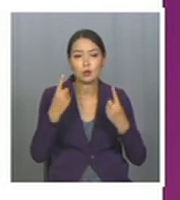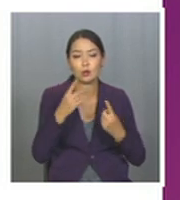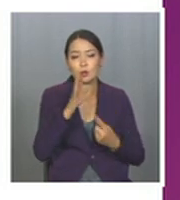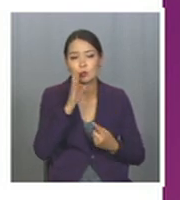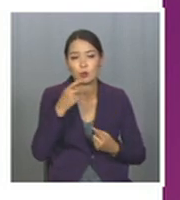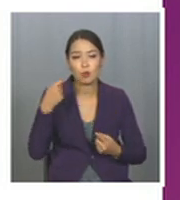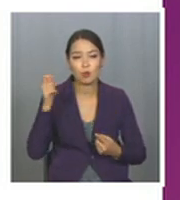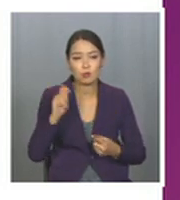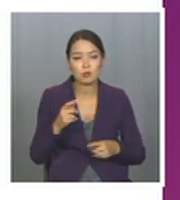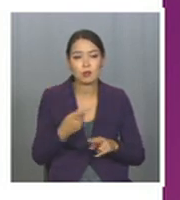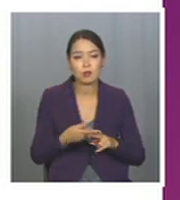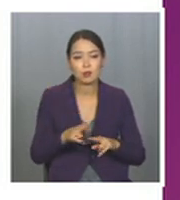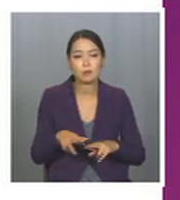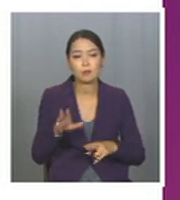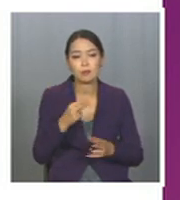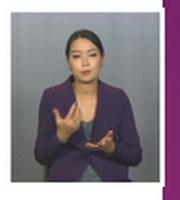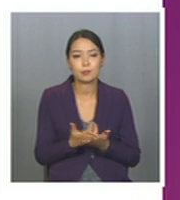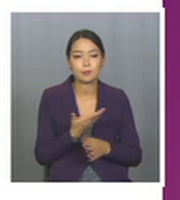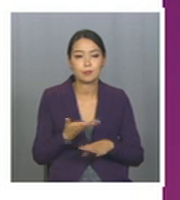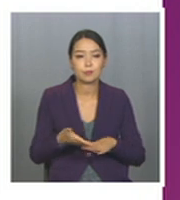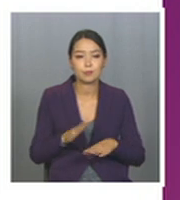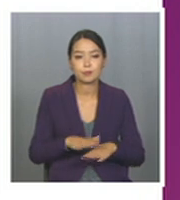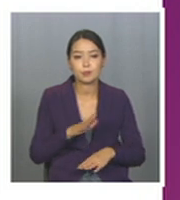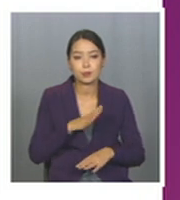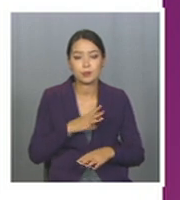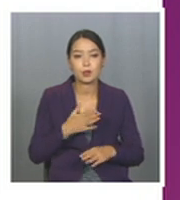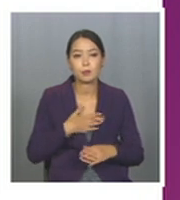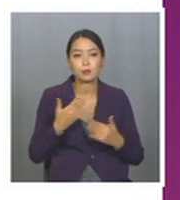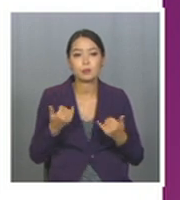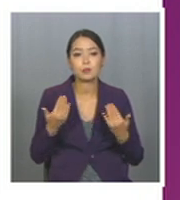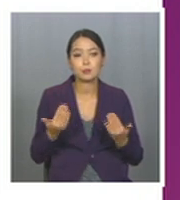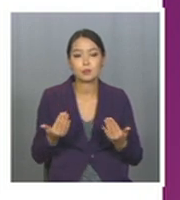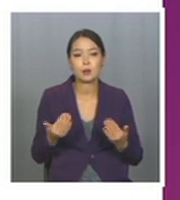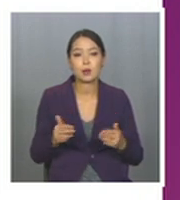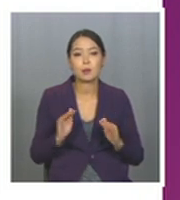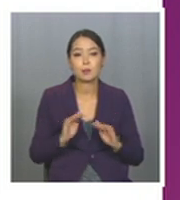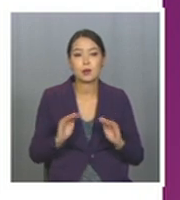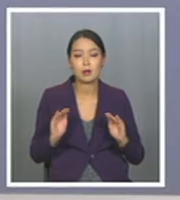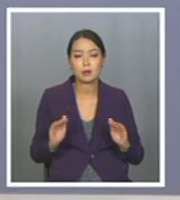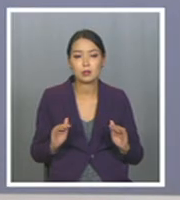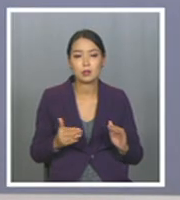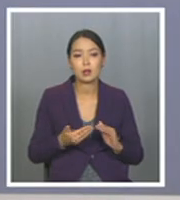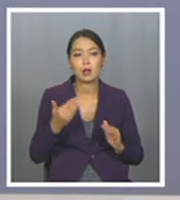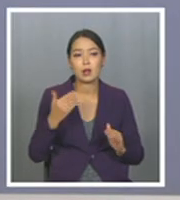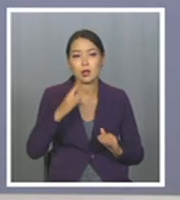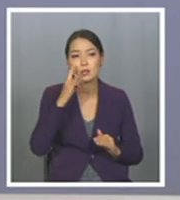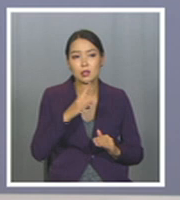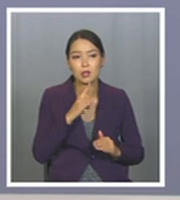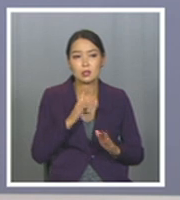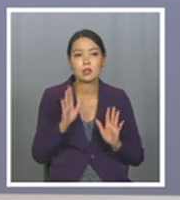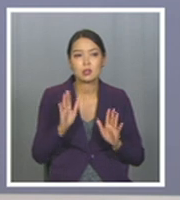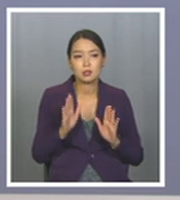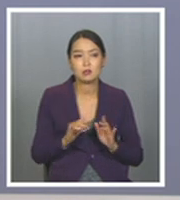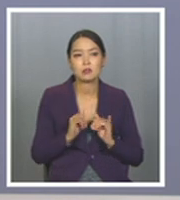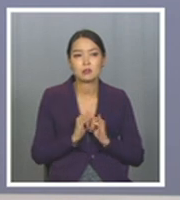айтарлықтай табыстарға жетті. Ал бірақ біздің өлкедегі жағдай қандай еді? Балалар, алайда Қазақстан тек қана арзан